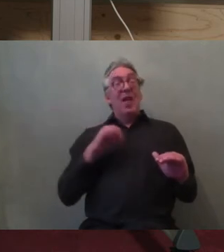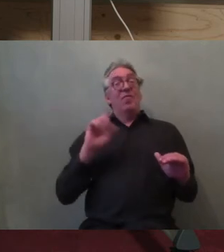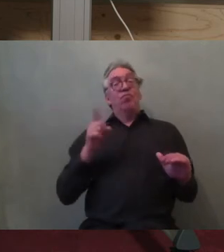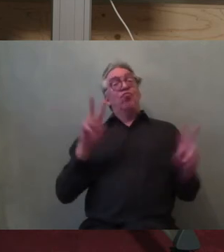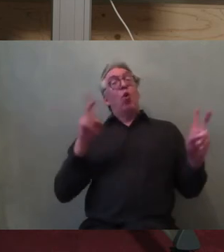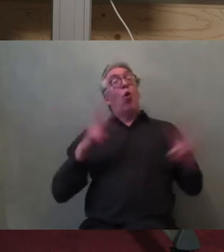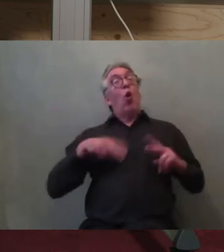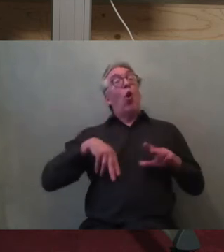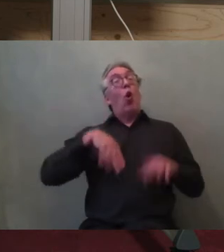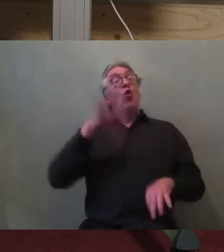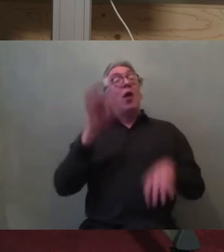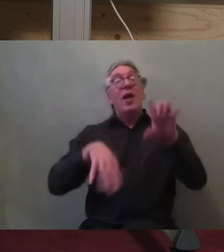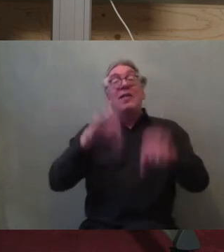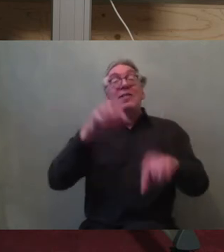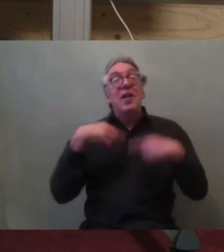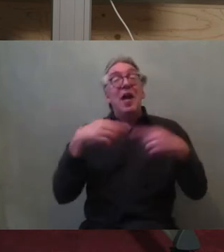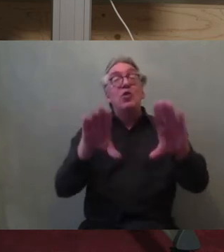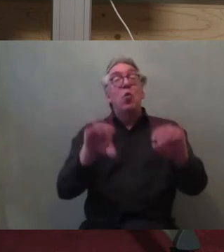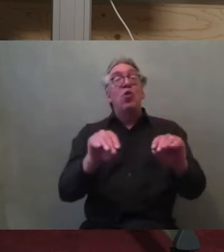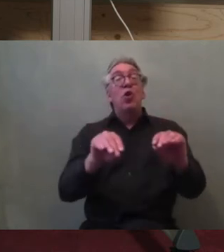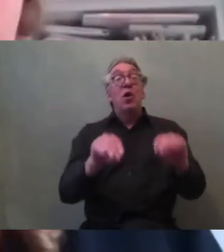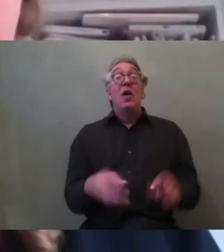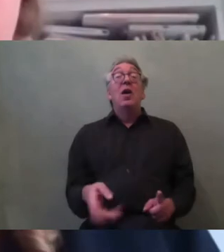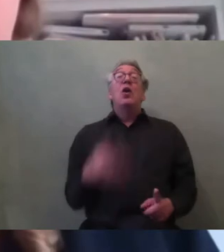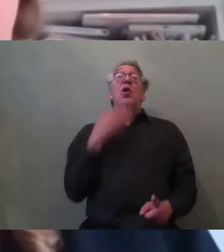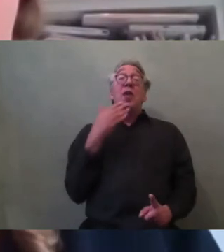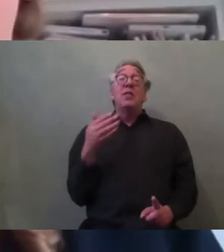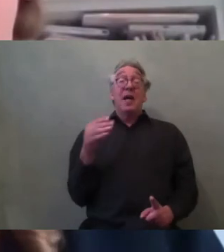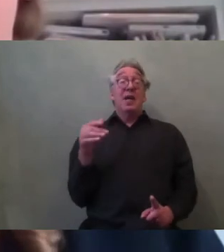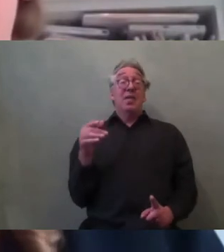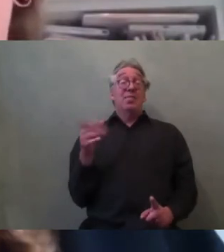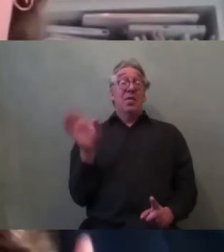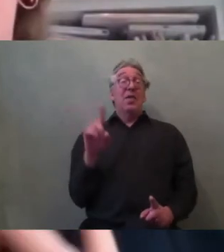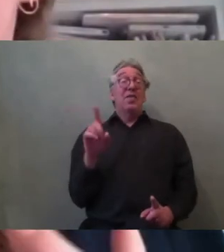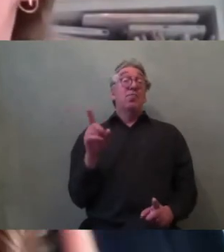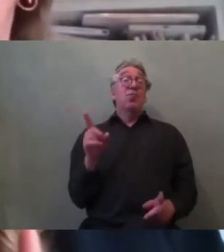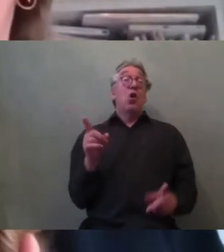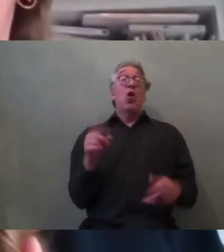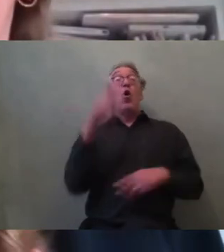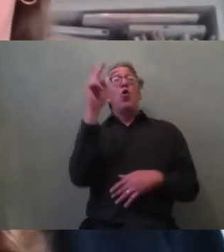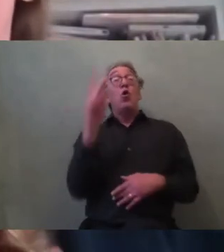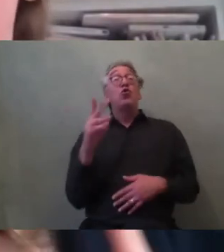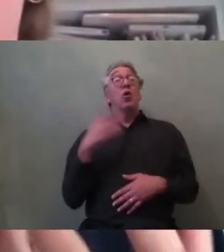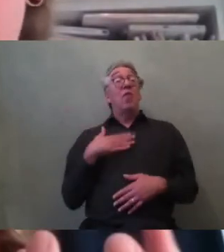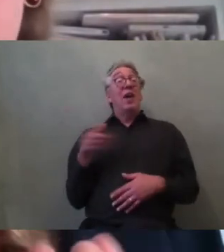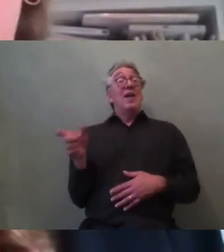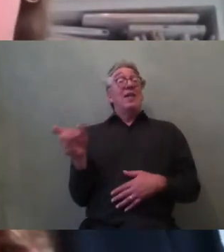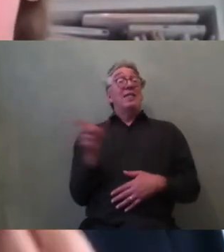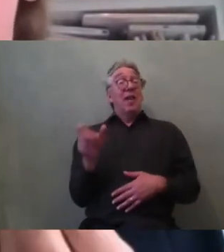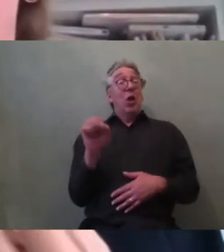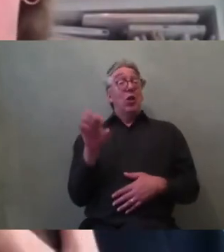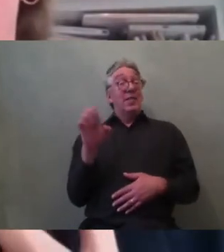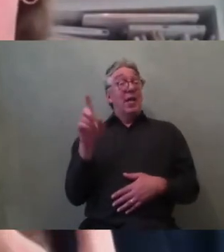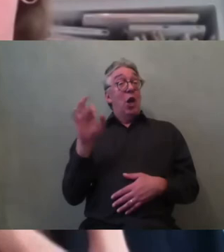hand van de collecties van het Van Abbe Museum en het Stedelijk. Waardoor die mensen die dus niet naar het museum kunnen komen eigenlijk op deze